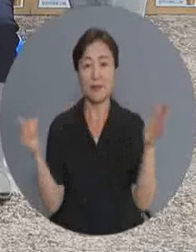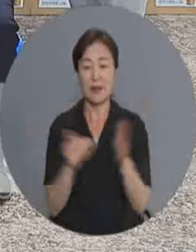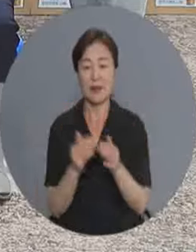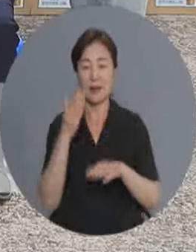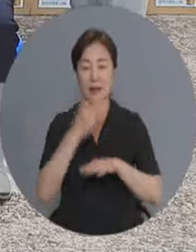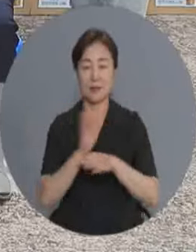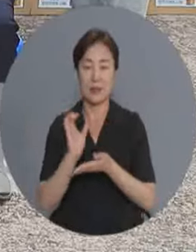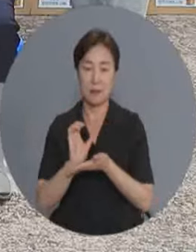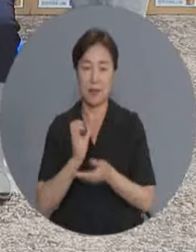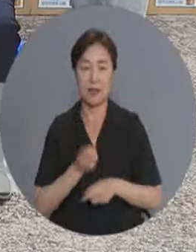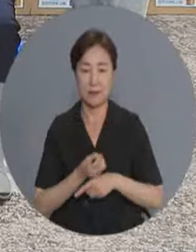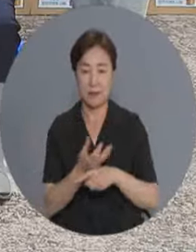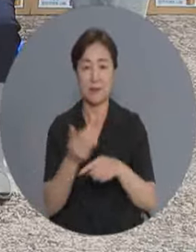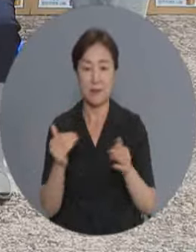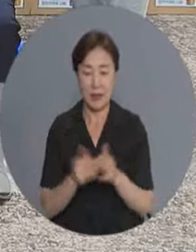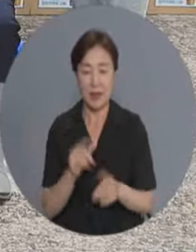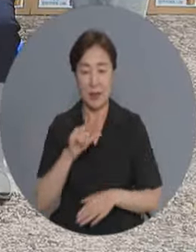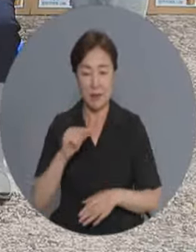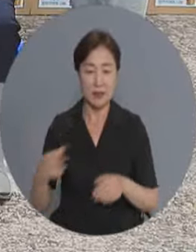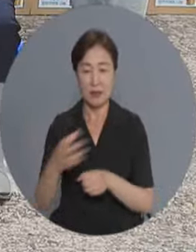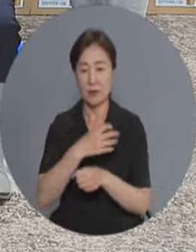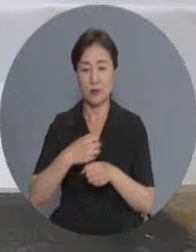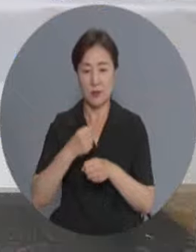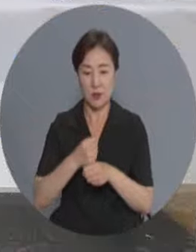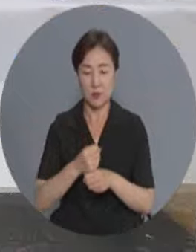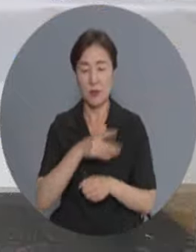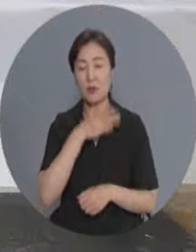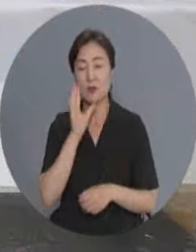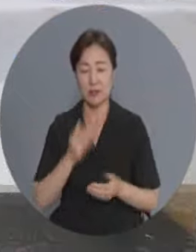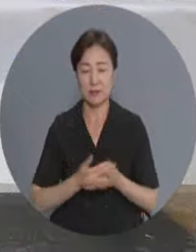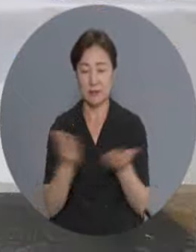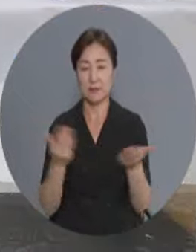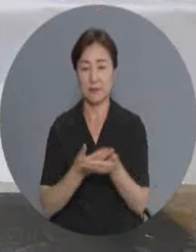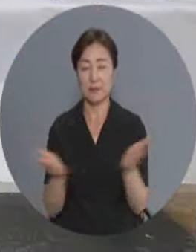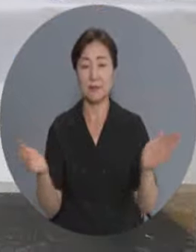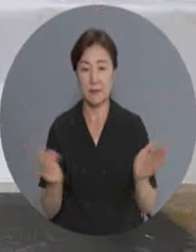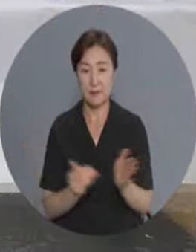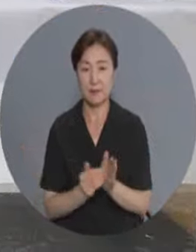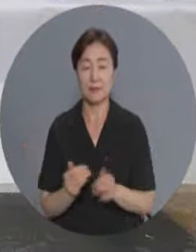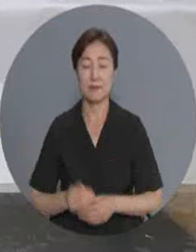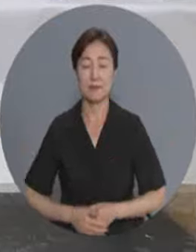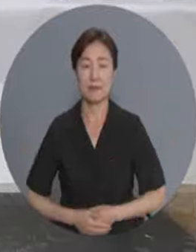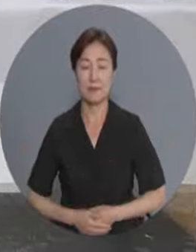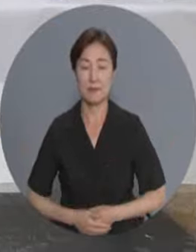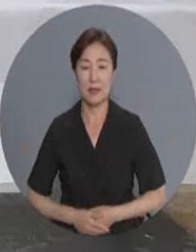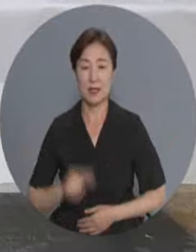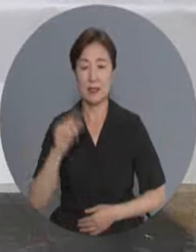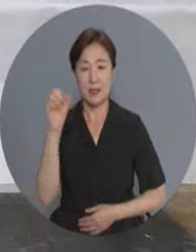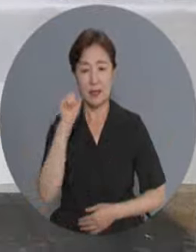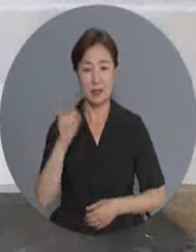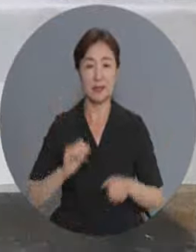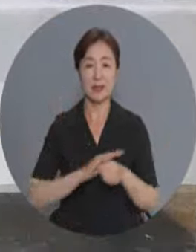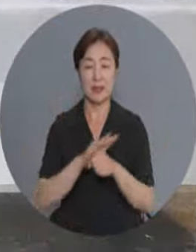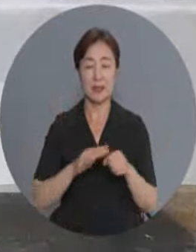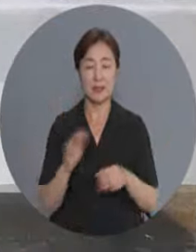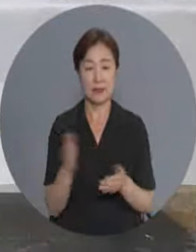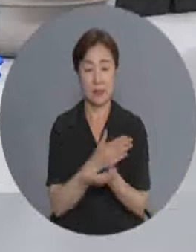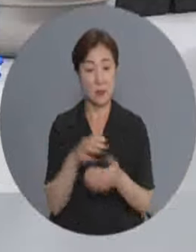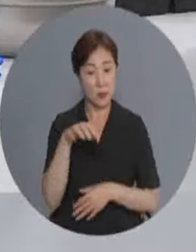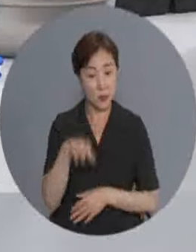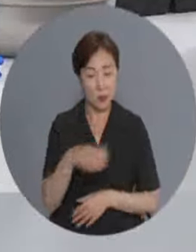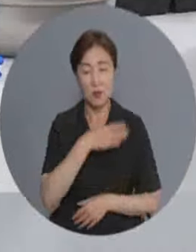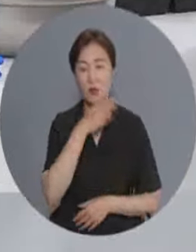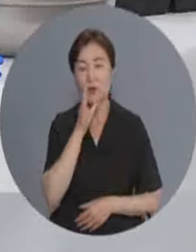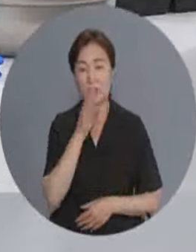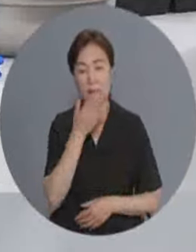감사패를 전달하고 반찬 꾸러미를 지역 독거 노인들에게 전달했습니다. GS칼텍스 사랑 나눔터는 노인